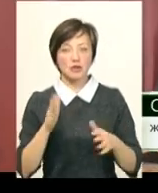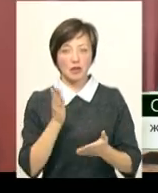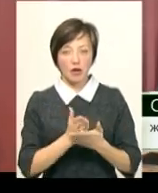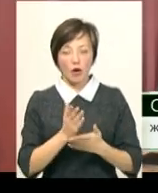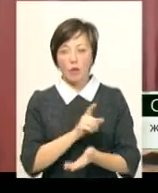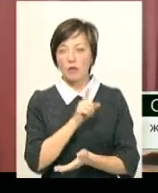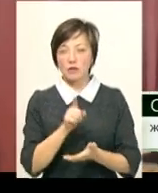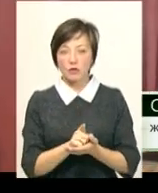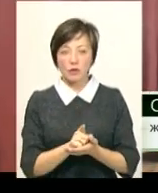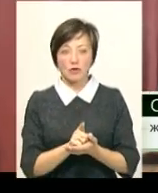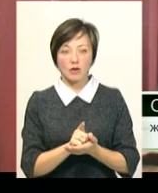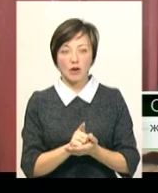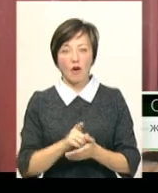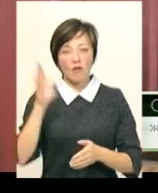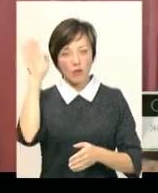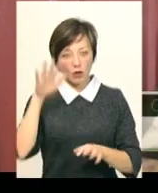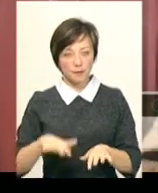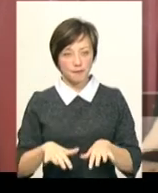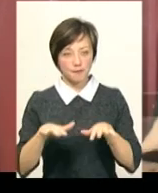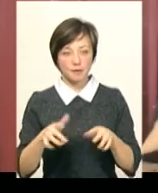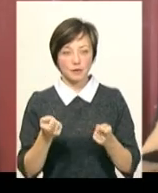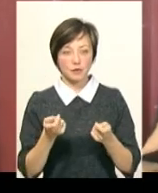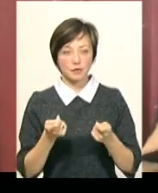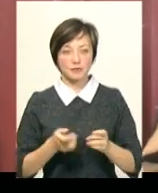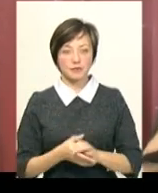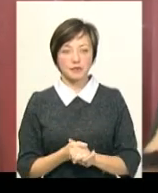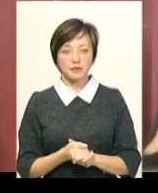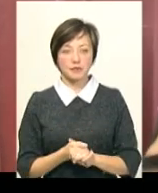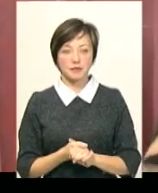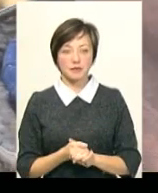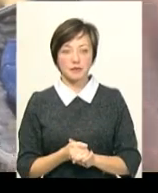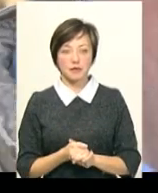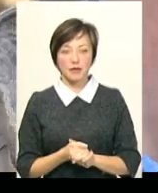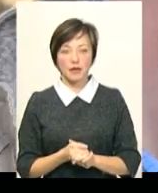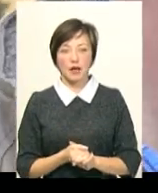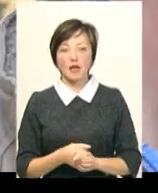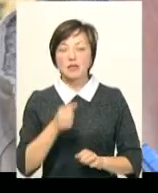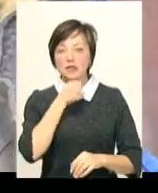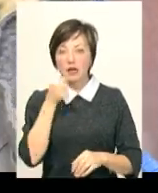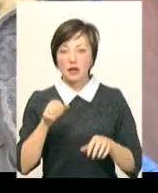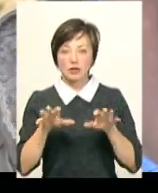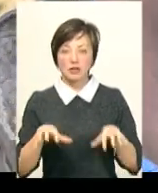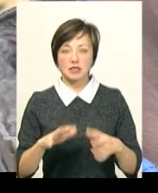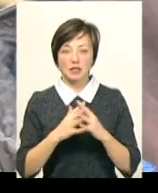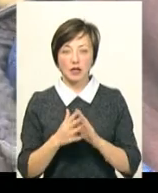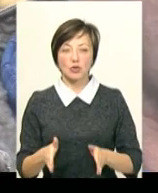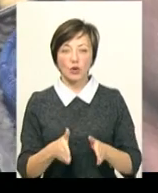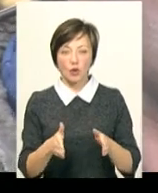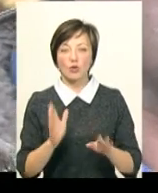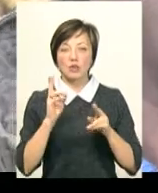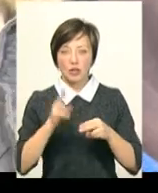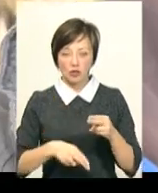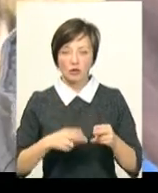як вам хочу сказати, тут вода стоїть. Якщо осіннє время, минарі було б. З Староста Чепелівки каже, дорогу дійсно